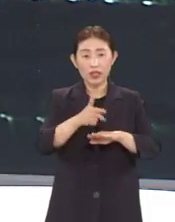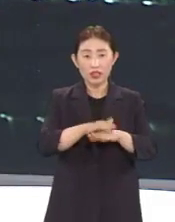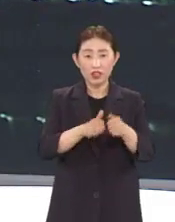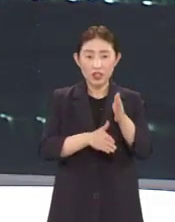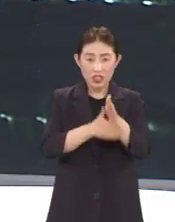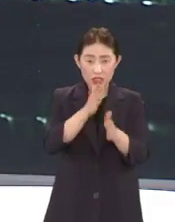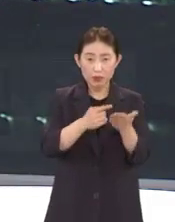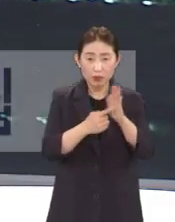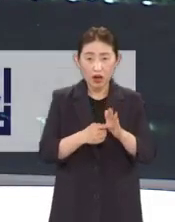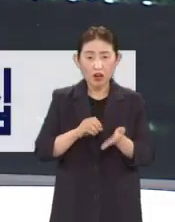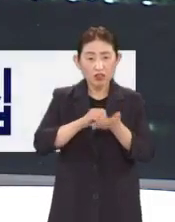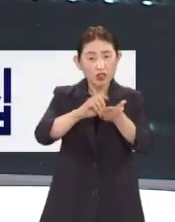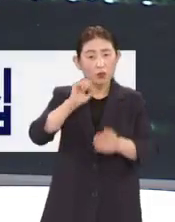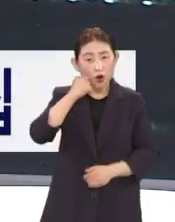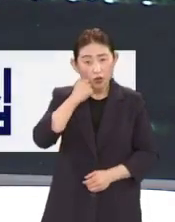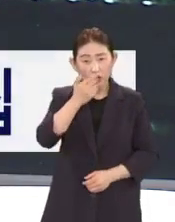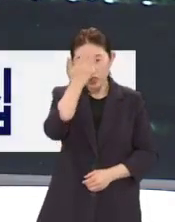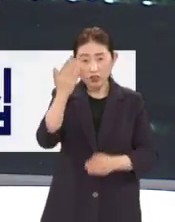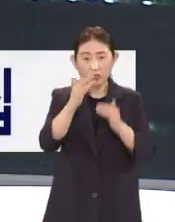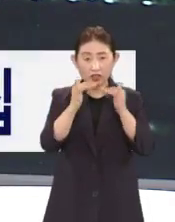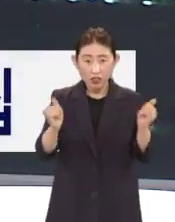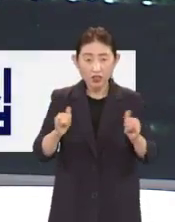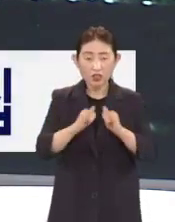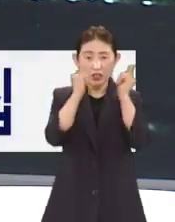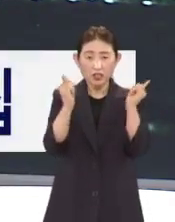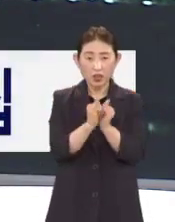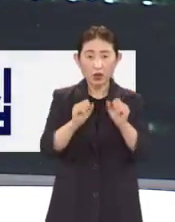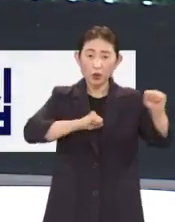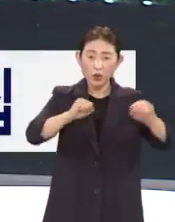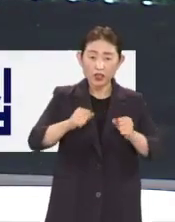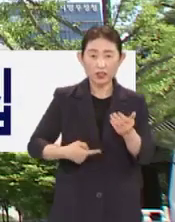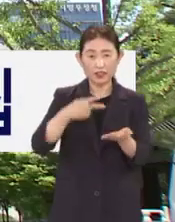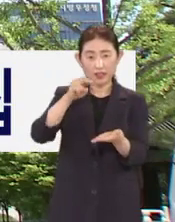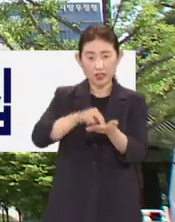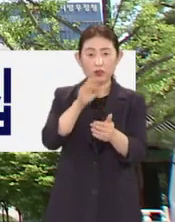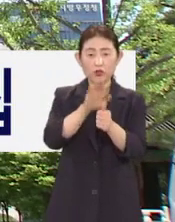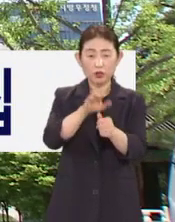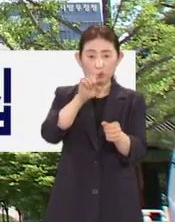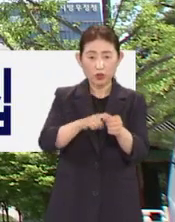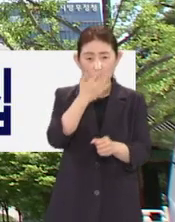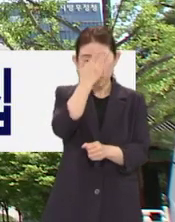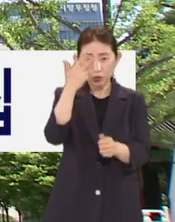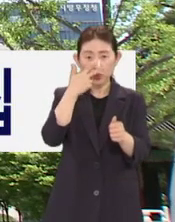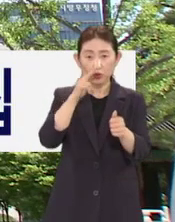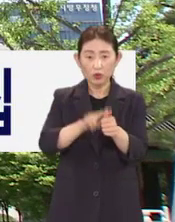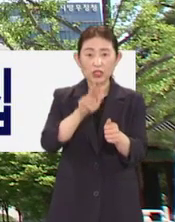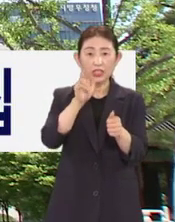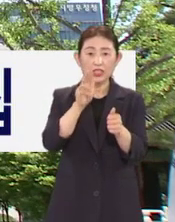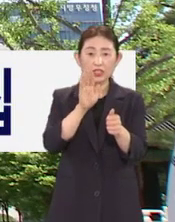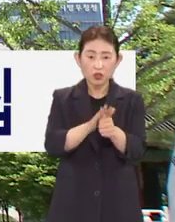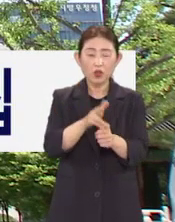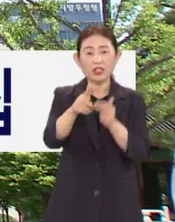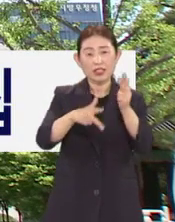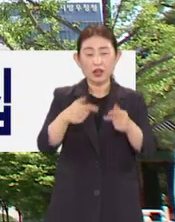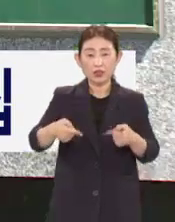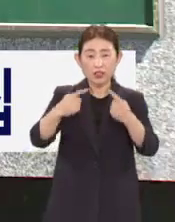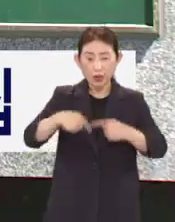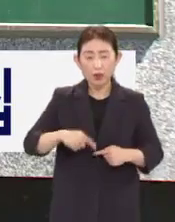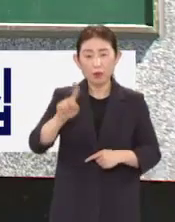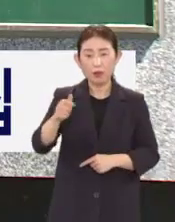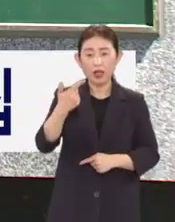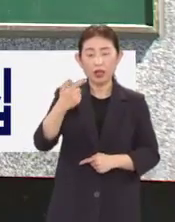대현씨가 취업에 어려움을 겪고 있는 청년층의 사회활동과 자립을 지원하기 위한 청년도전 지원사업 참여자